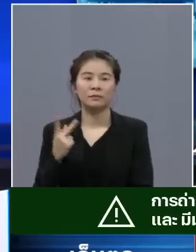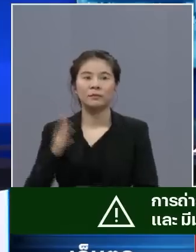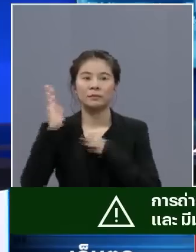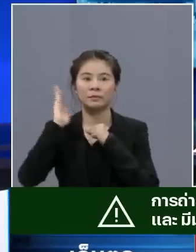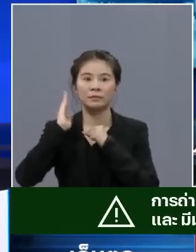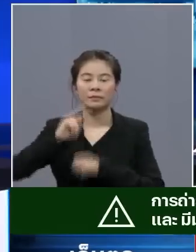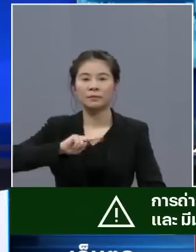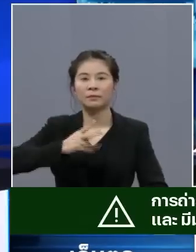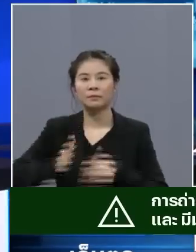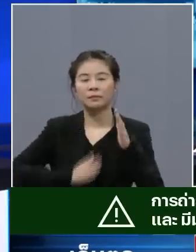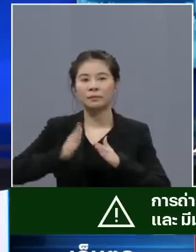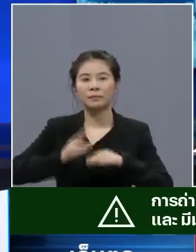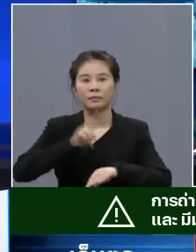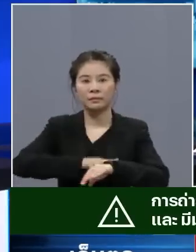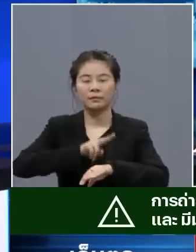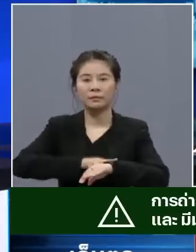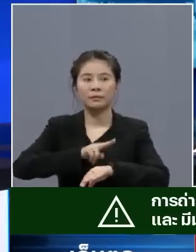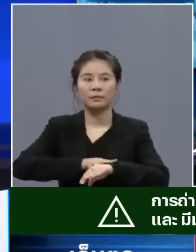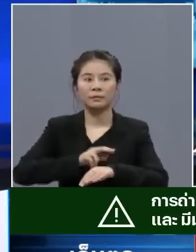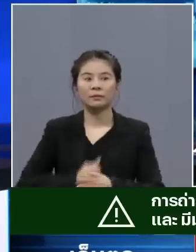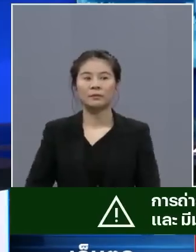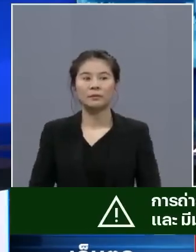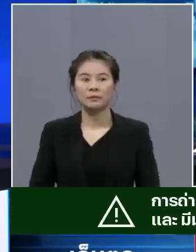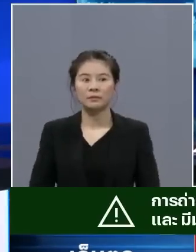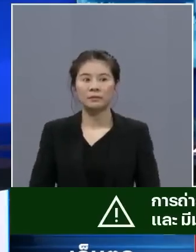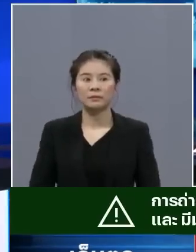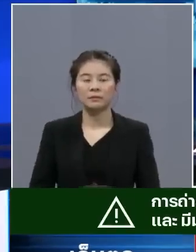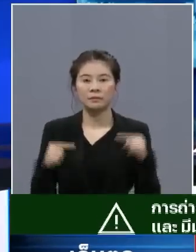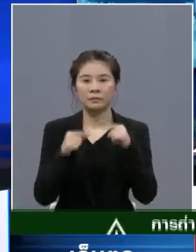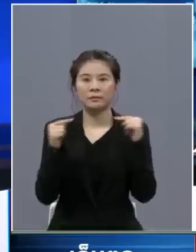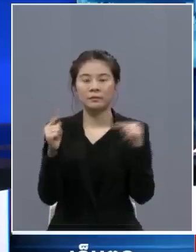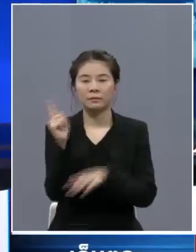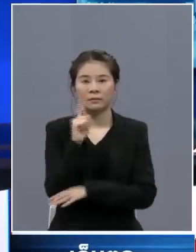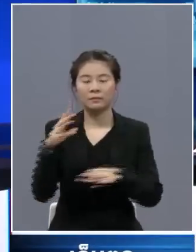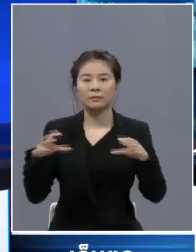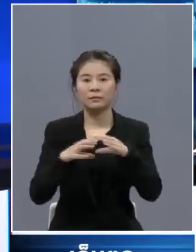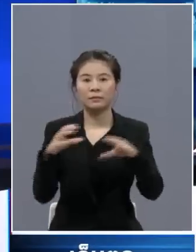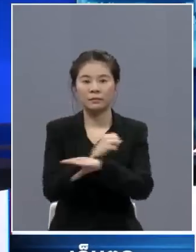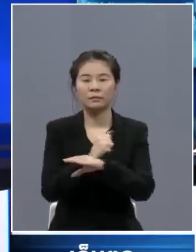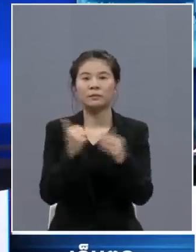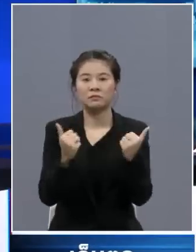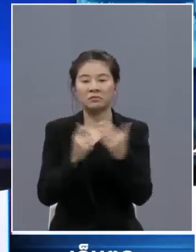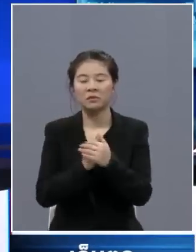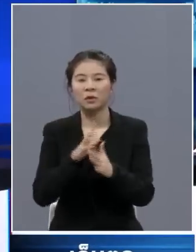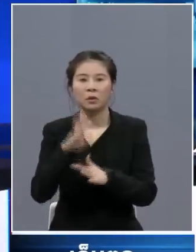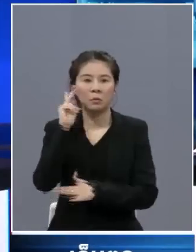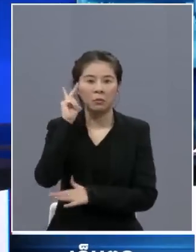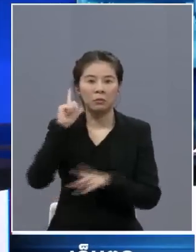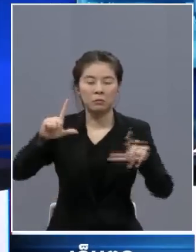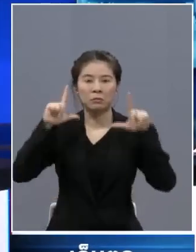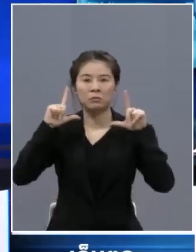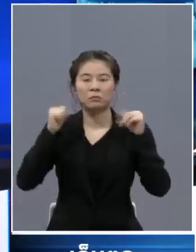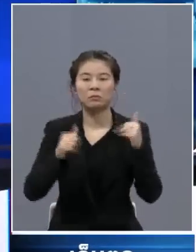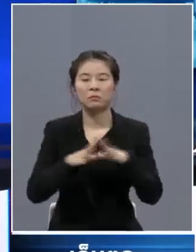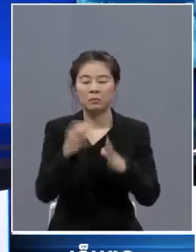ารย์ล่ามภาษามือประจำวันนี้นะครับอาจารย์กฤษชนกอดิโรจนานนท์ครับ ต้องบอกว่าการเมืองร้อนแรงกันขึ้นทุกขณะนะครับมากกว่าตอนห